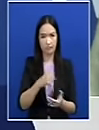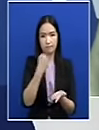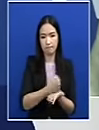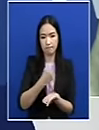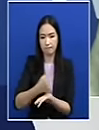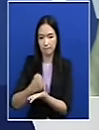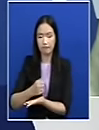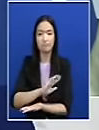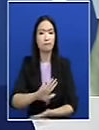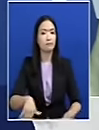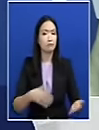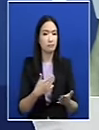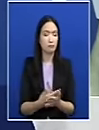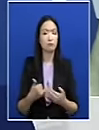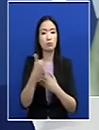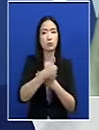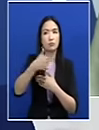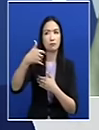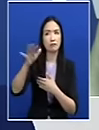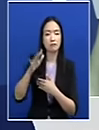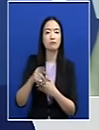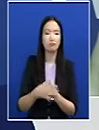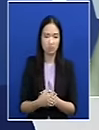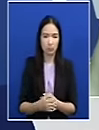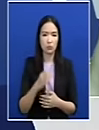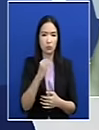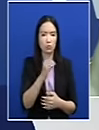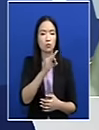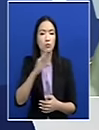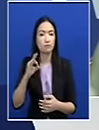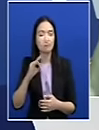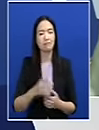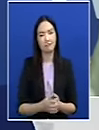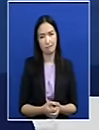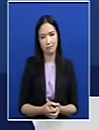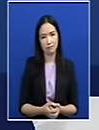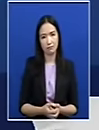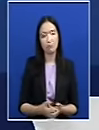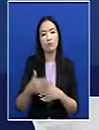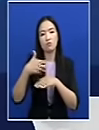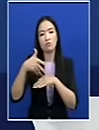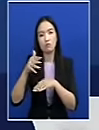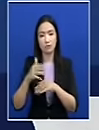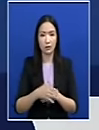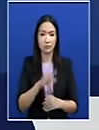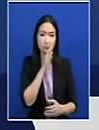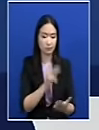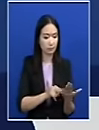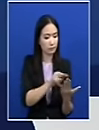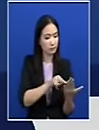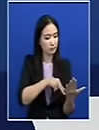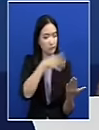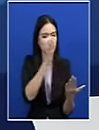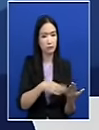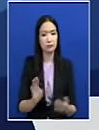งหมดเป็นการจดทะเบียนนอกประเทศไทยหรือที่เราเรียกว่าออฟชอร์คอมพานีค่ะบอกด้วยว่าถ้าเกิดตรวจสอบแล้วบริษัท